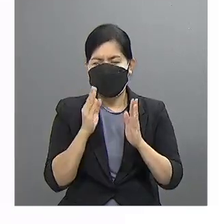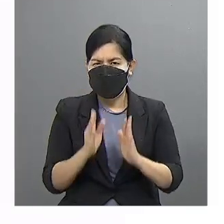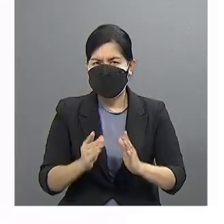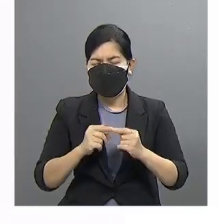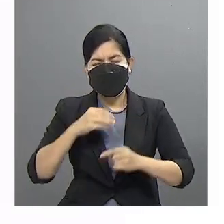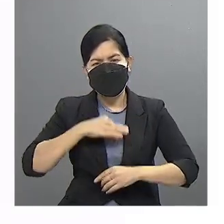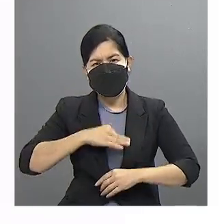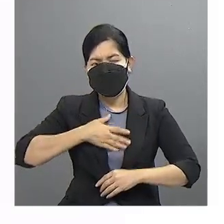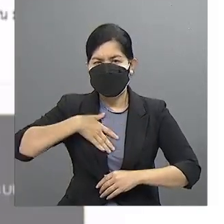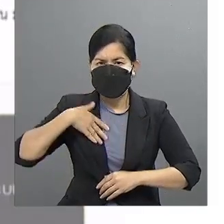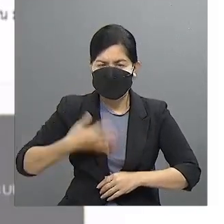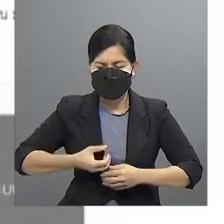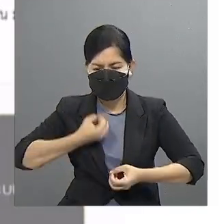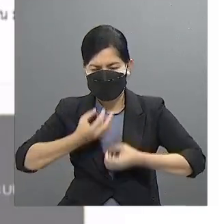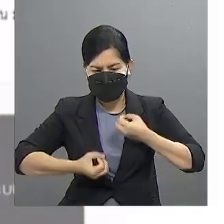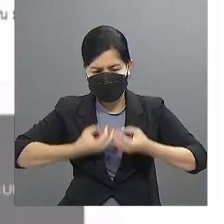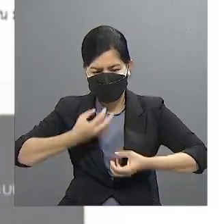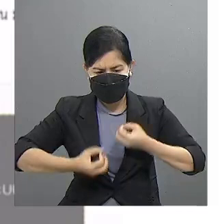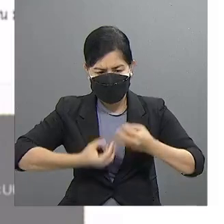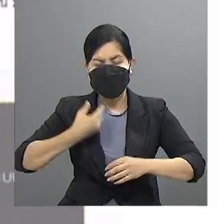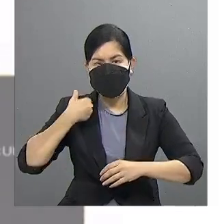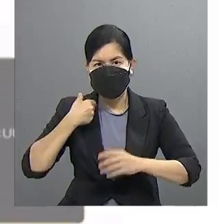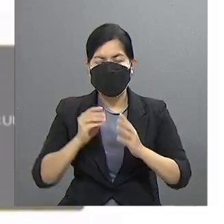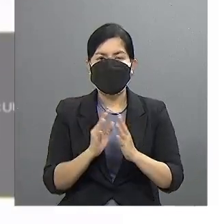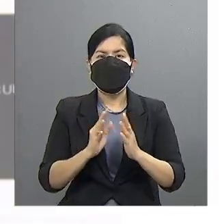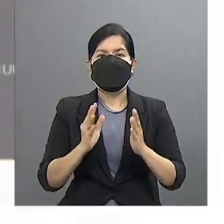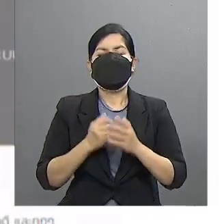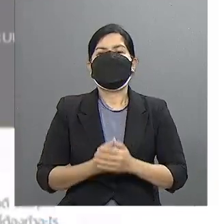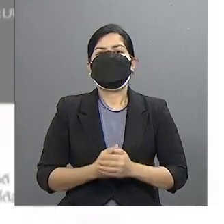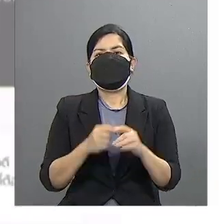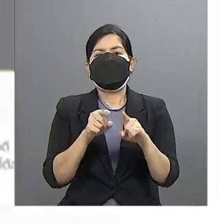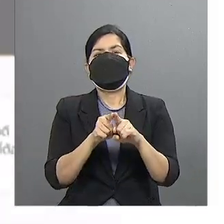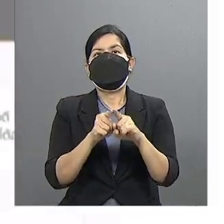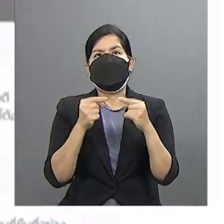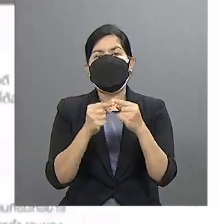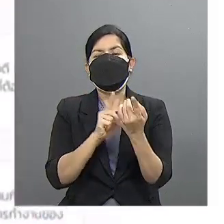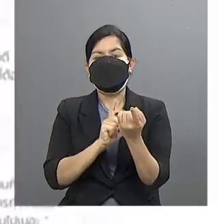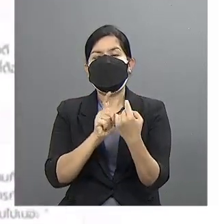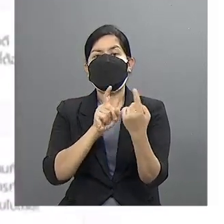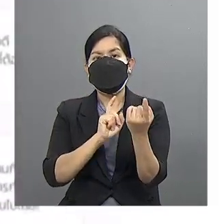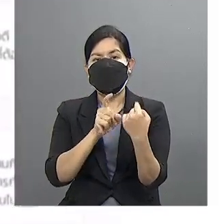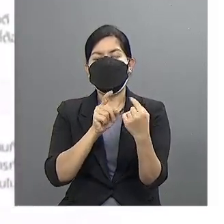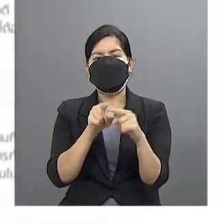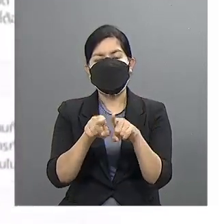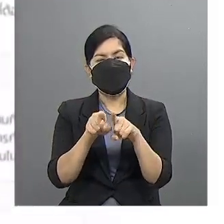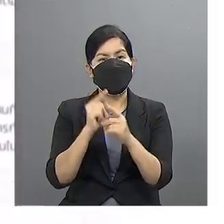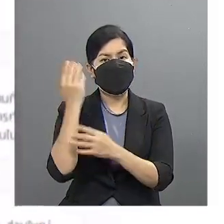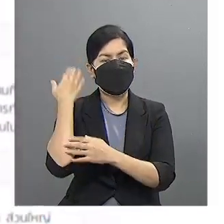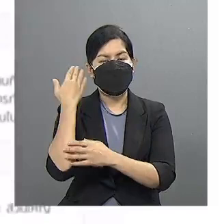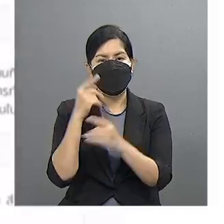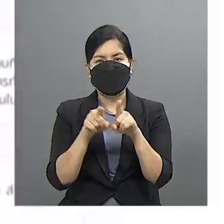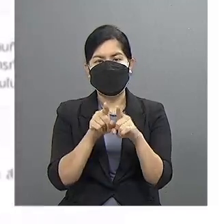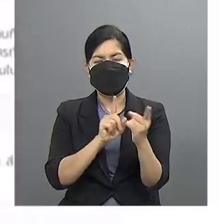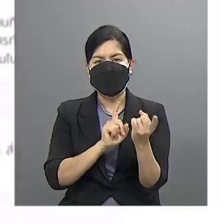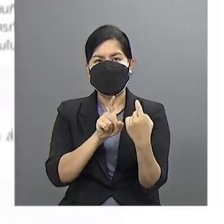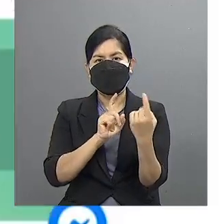จริงๆมันเป็นเชิงเหมือนกับเป็นเว็บบอร์ดในการถามตอบไปซ้ำไปนะครับแต่คือพอมีคนมาระบายก็คือเหมือนกับยูสเ